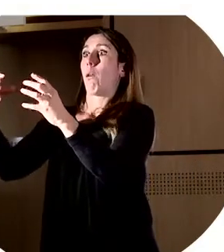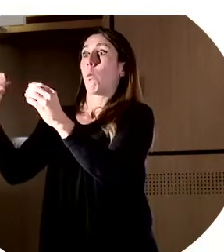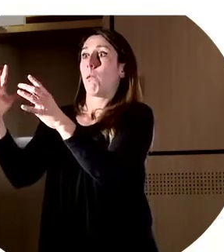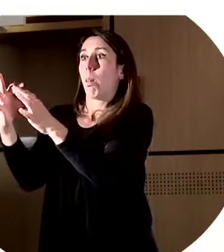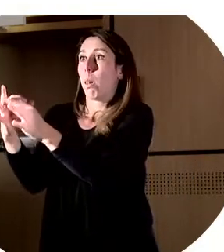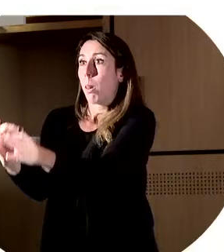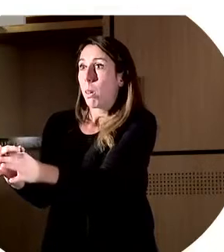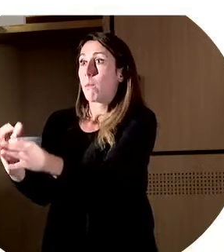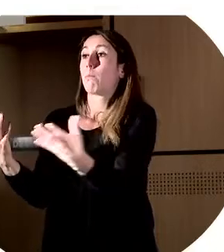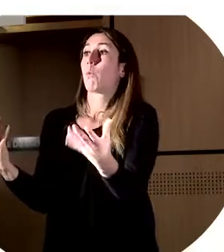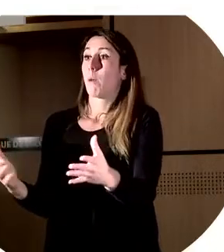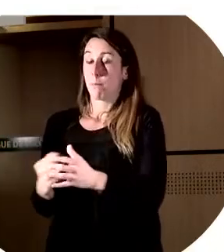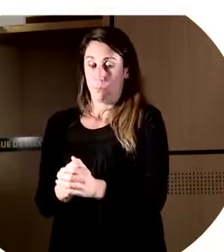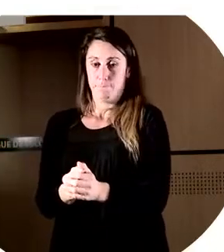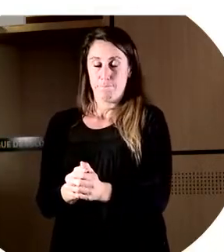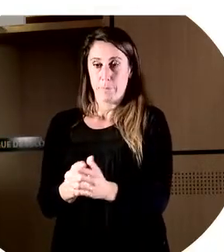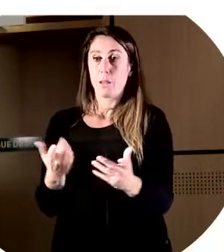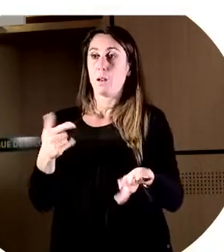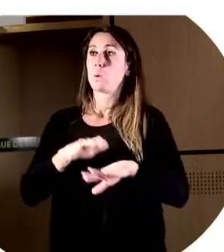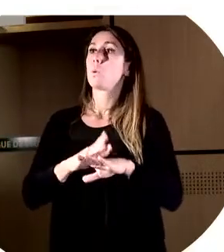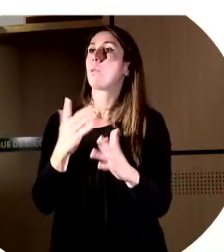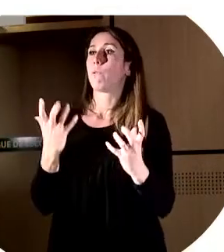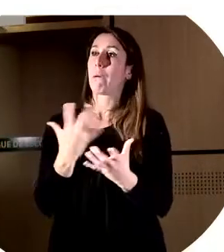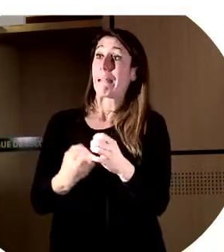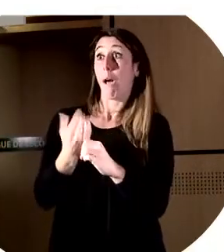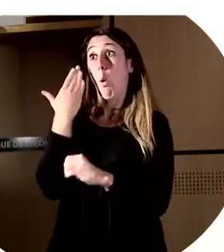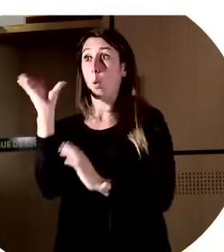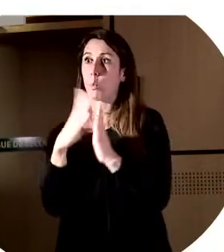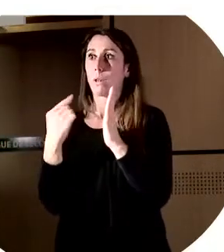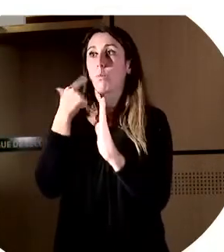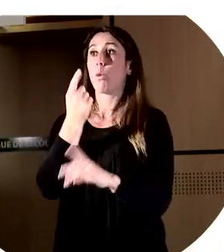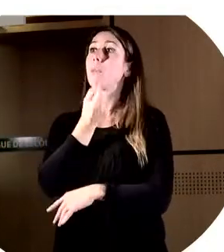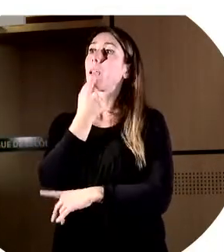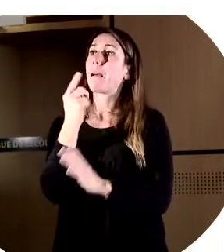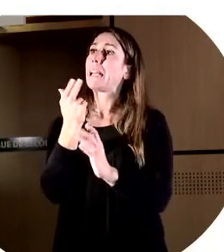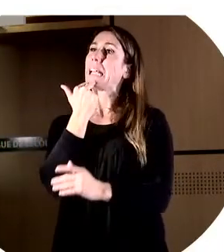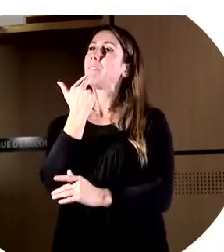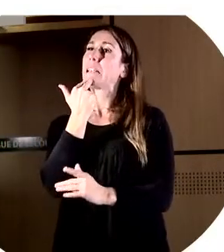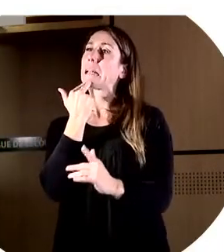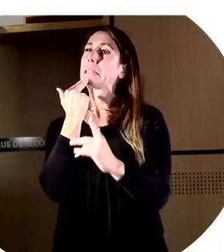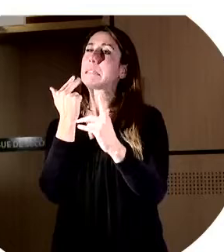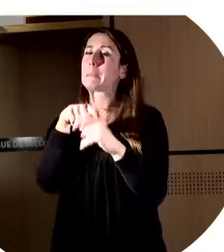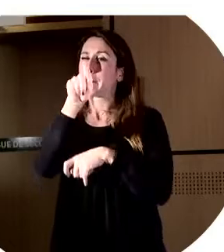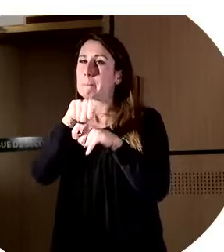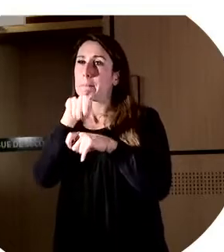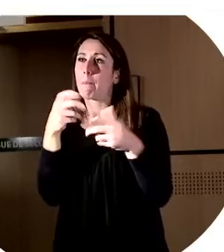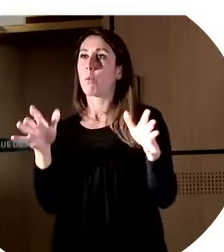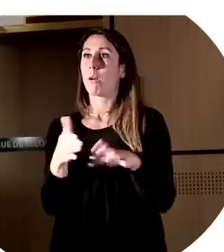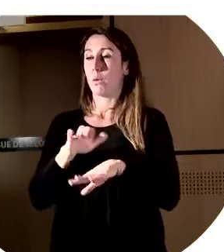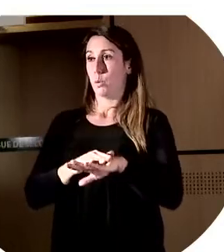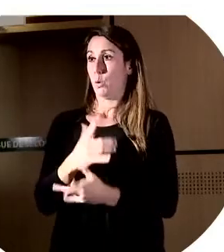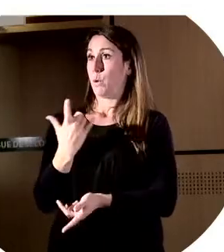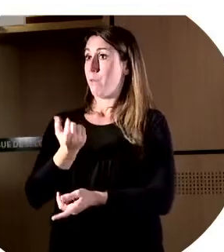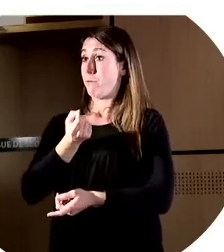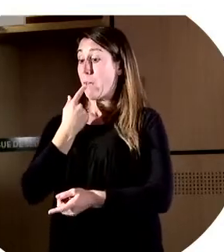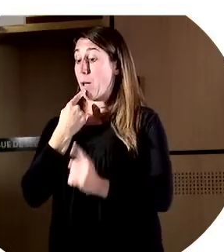modèle, un modèle d'efficacité du médicament. L'efficacité du médicament, c'est la théorie de la pharmacodynamique. Cette